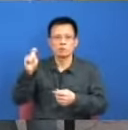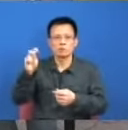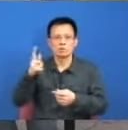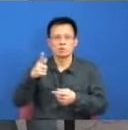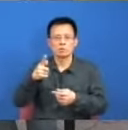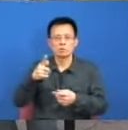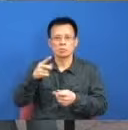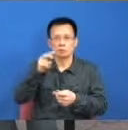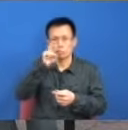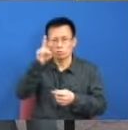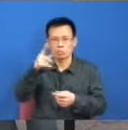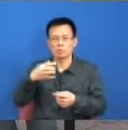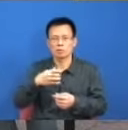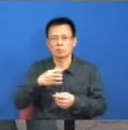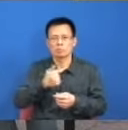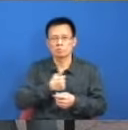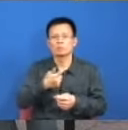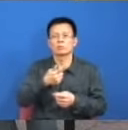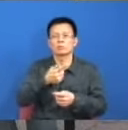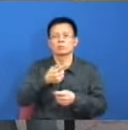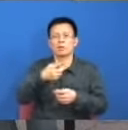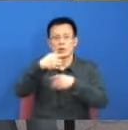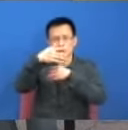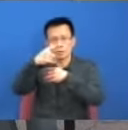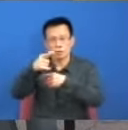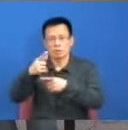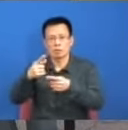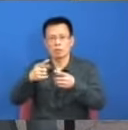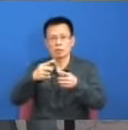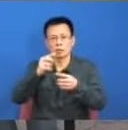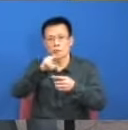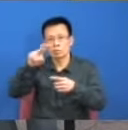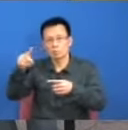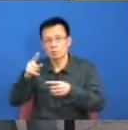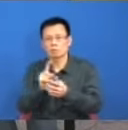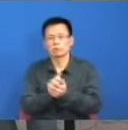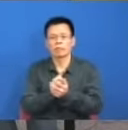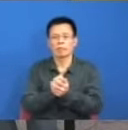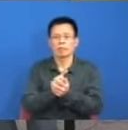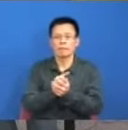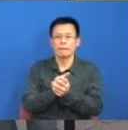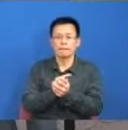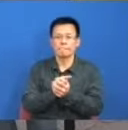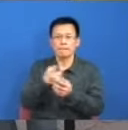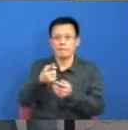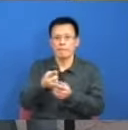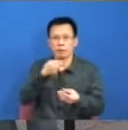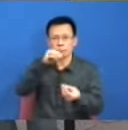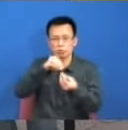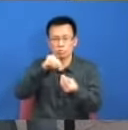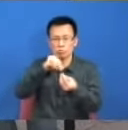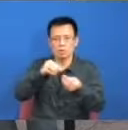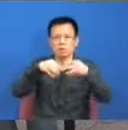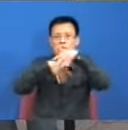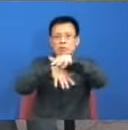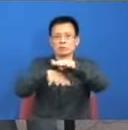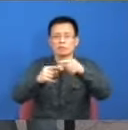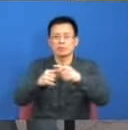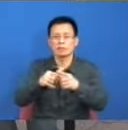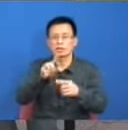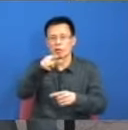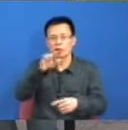咁我哋都想听一下其他嘅系旁观者。咁呢啲旁觀者當然有可能你都係同情呢啲示威人士噶啦，你係我